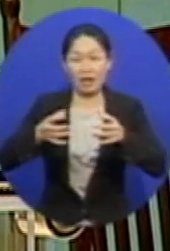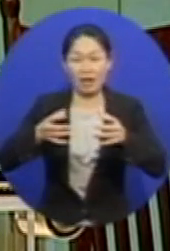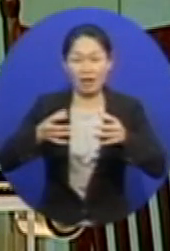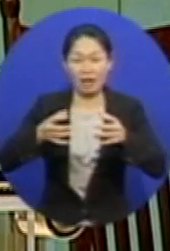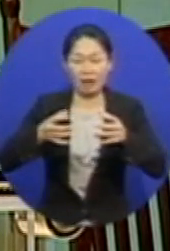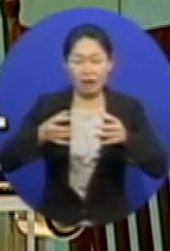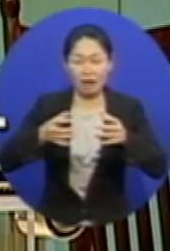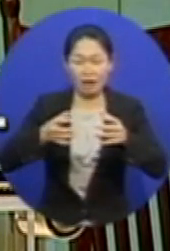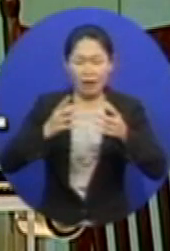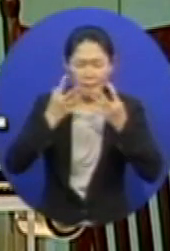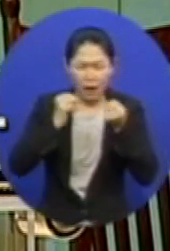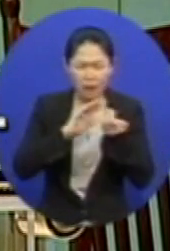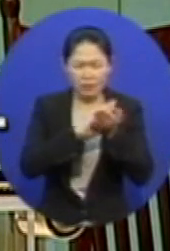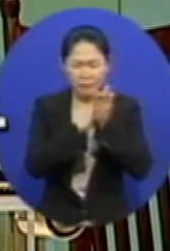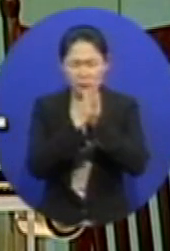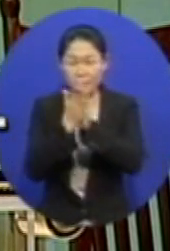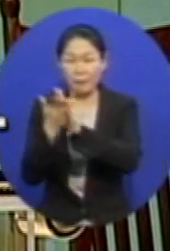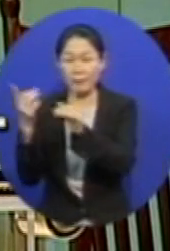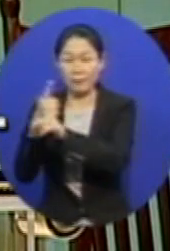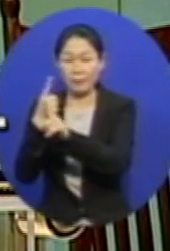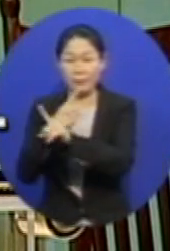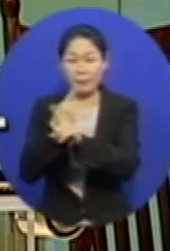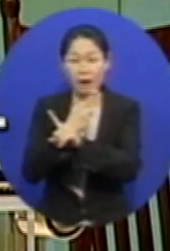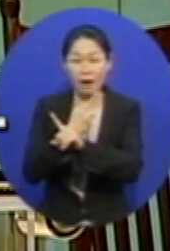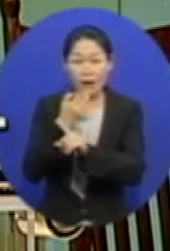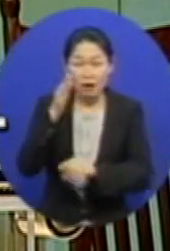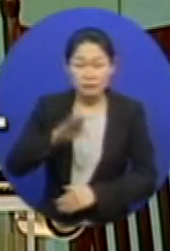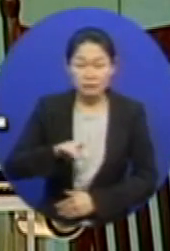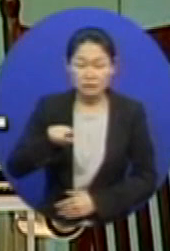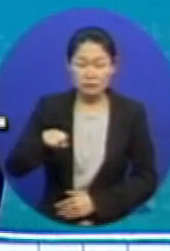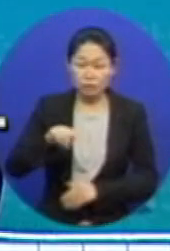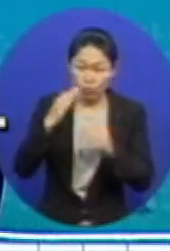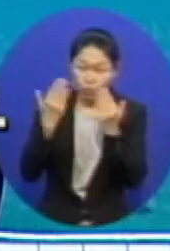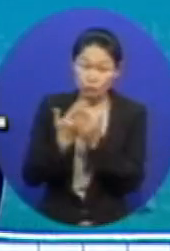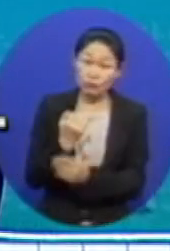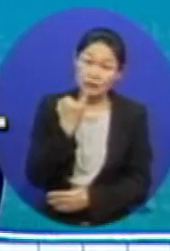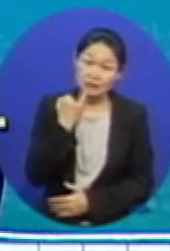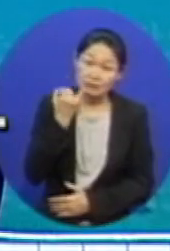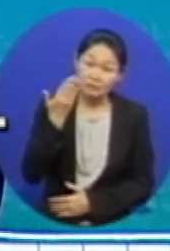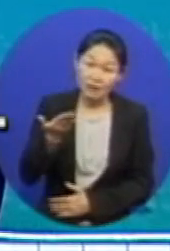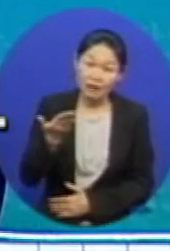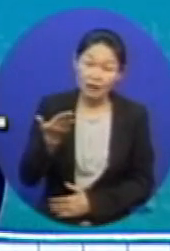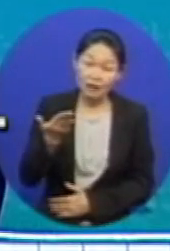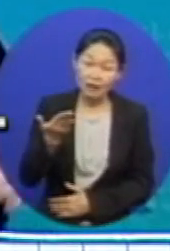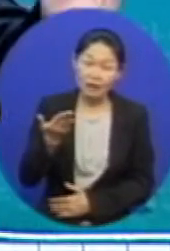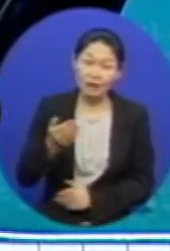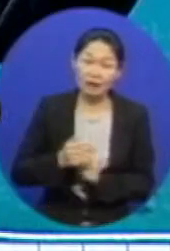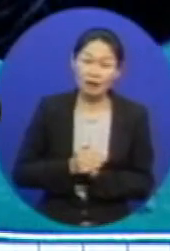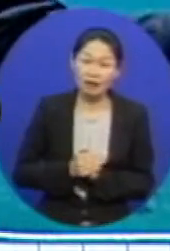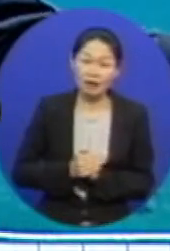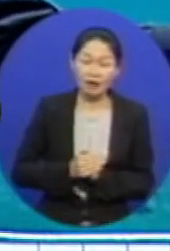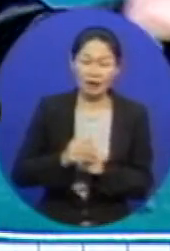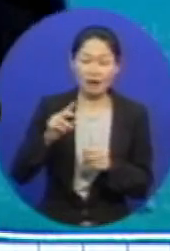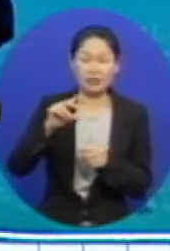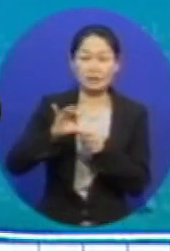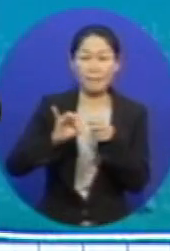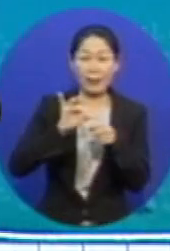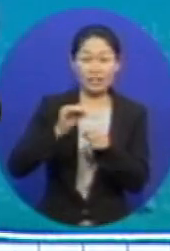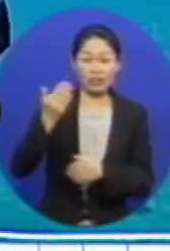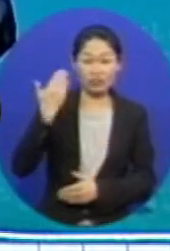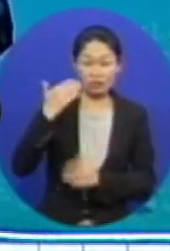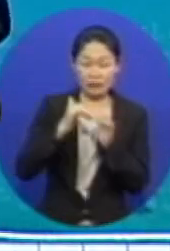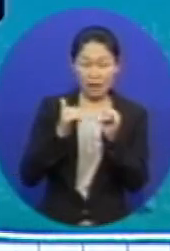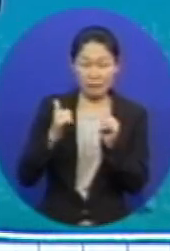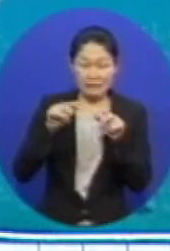많이 바뀌어 가나요 그러나 그게 다 괜찮은 건가요 100년전의 사람이 지금